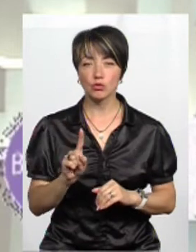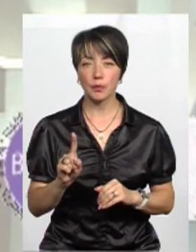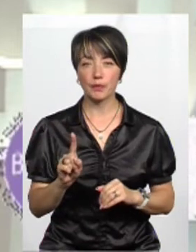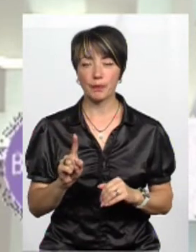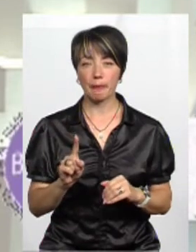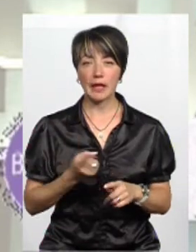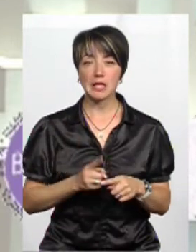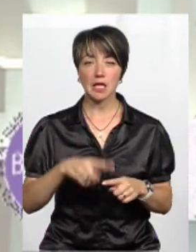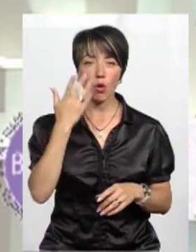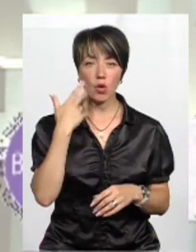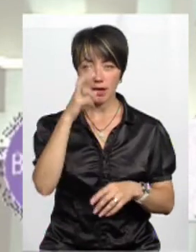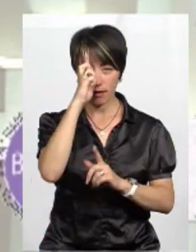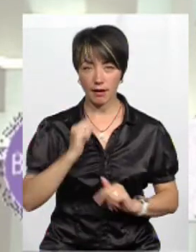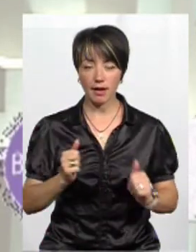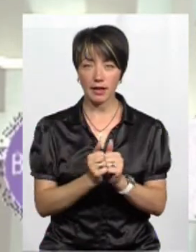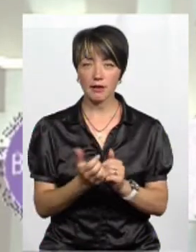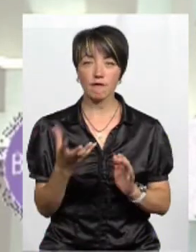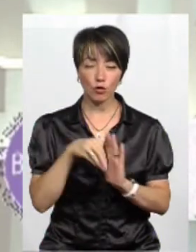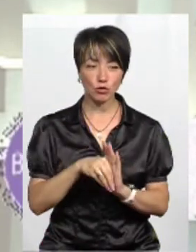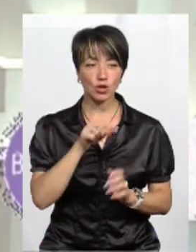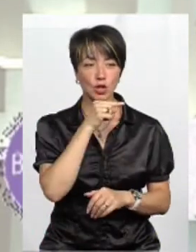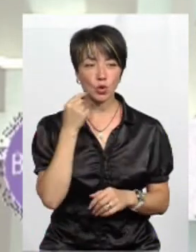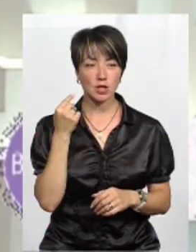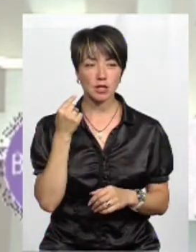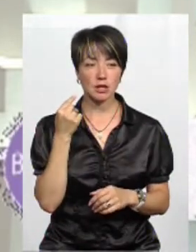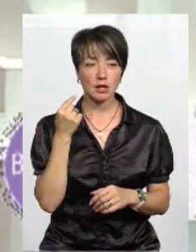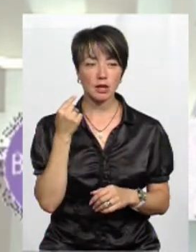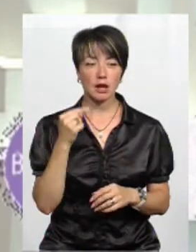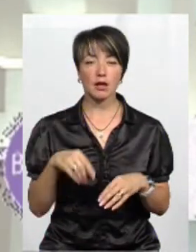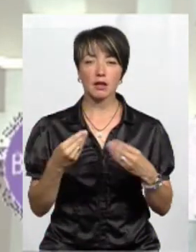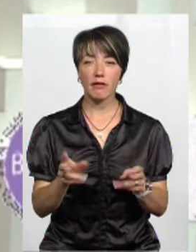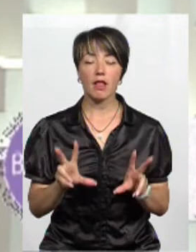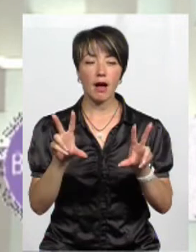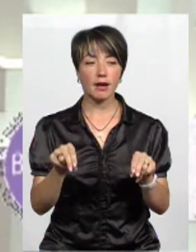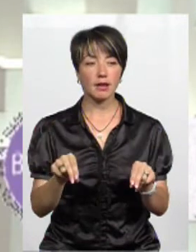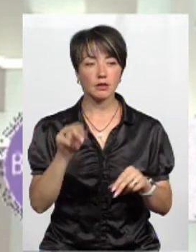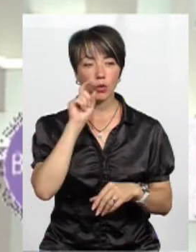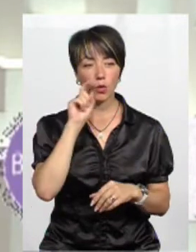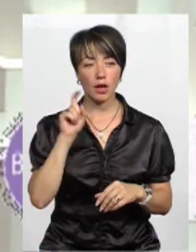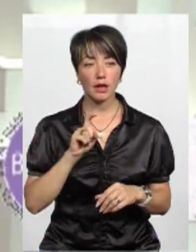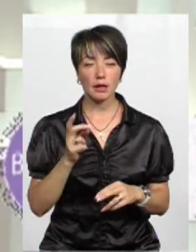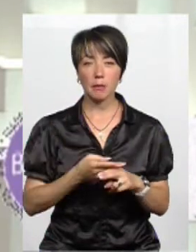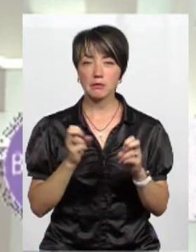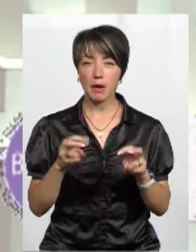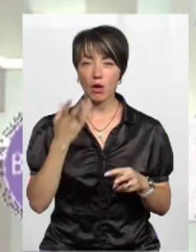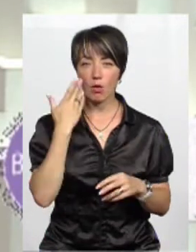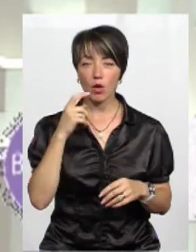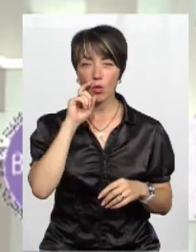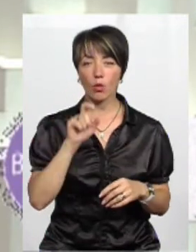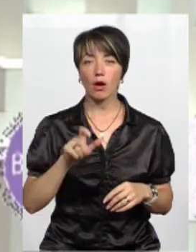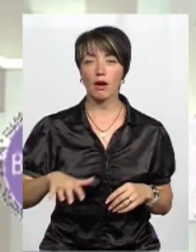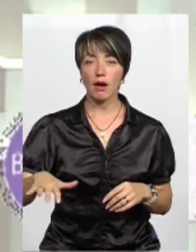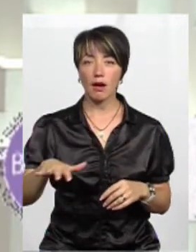будапештський формат – це коли країни, в тому числі і Росія, давала гарантії Україні безпеки, коли Україна